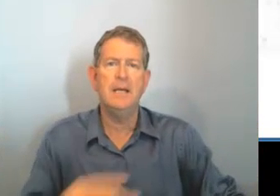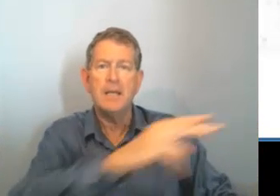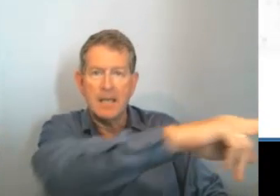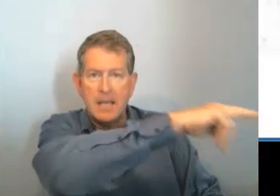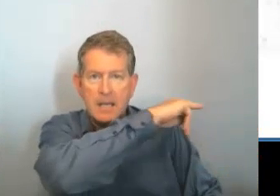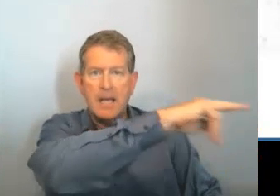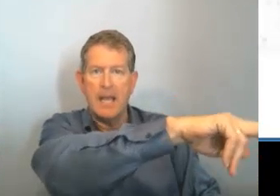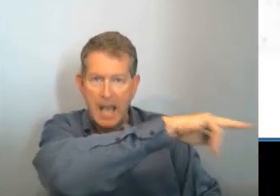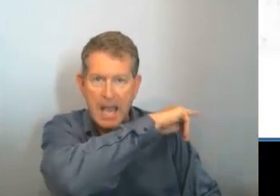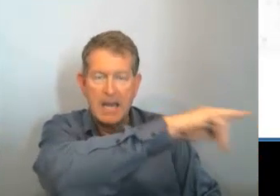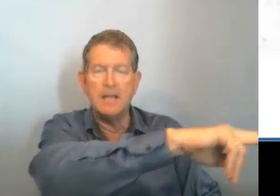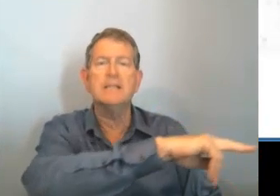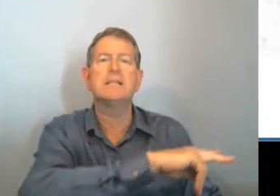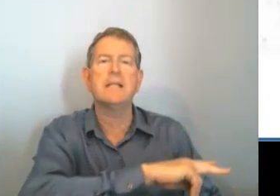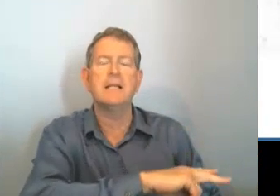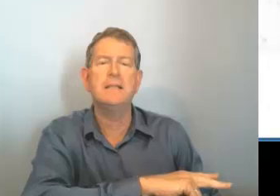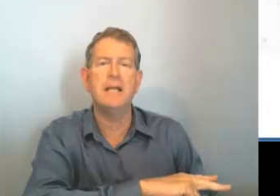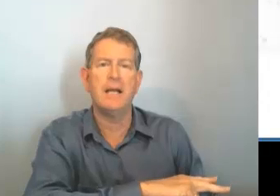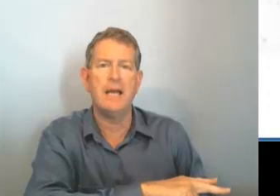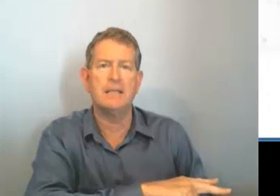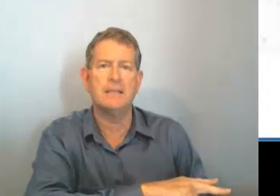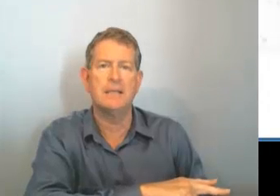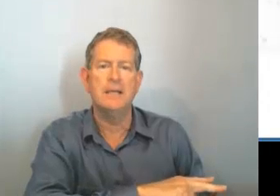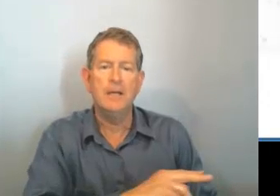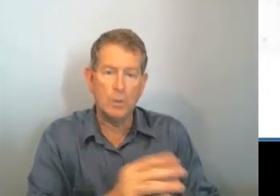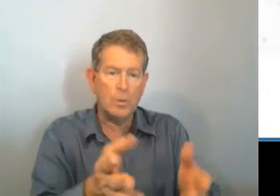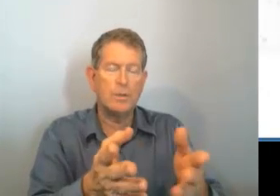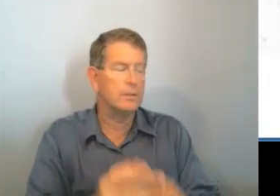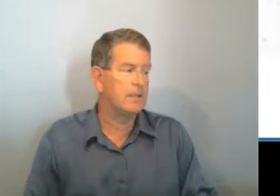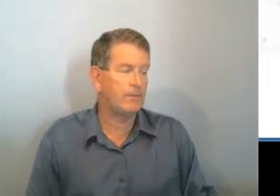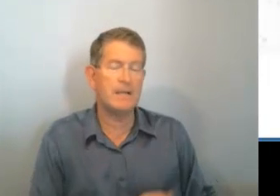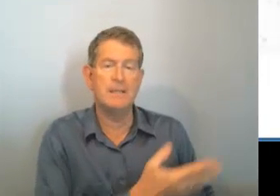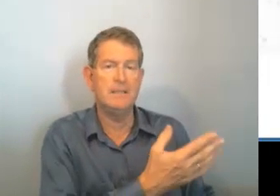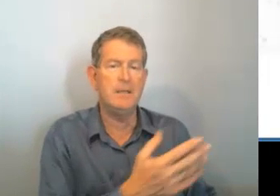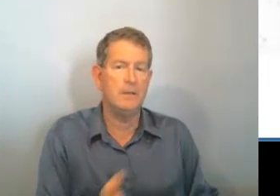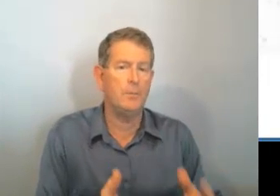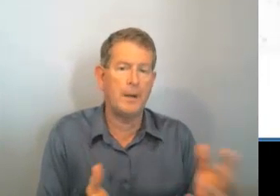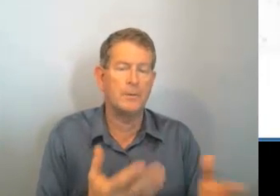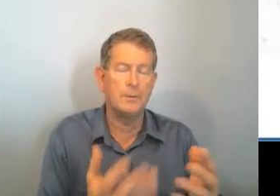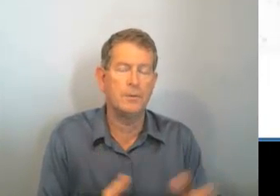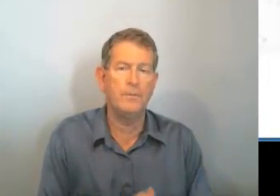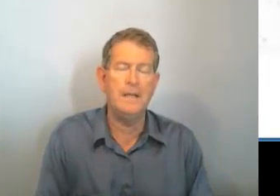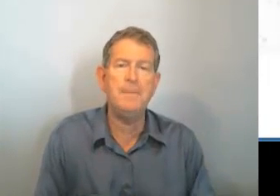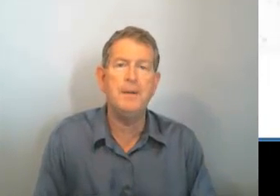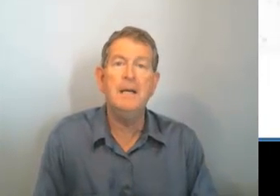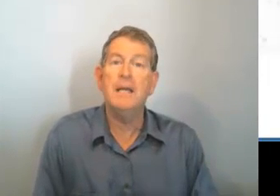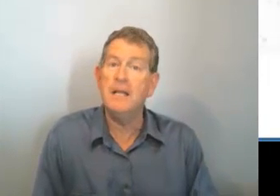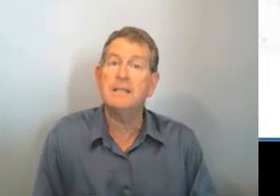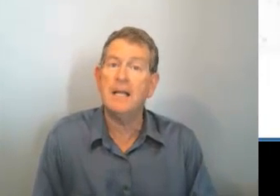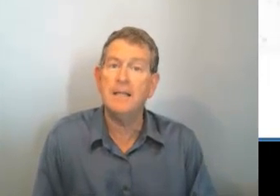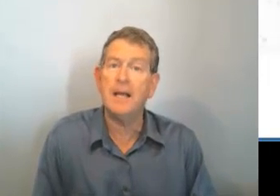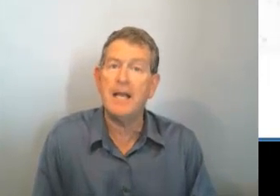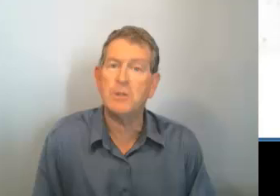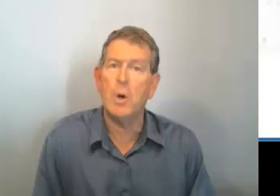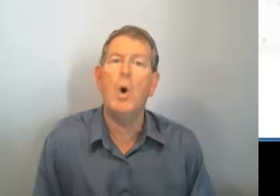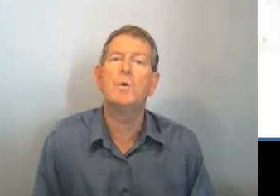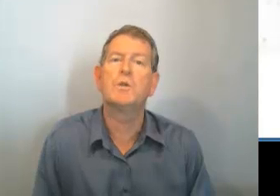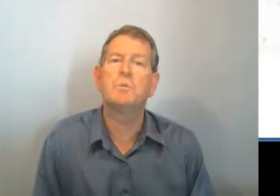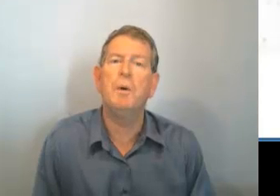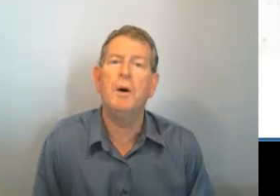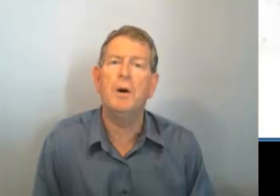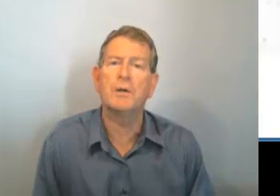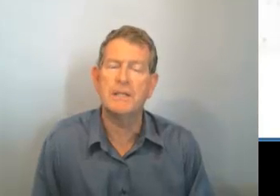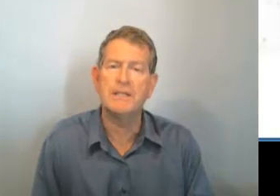intéressez, il et elle s'intéressent. Donc, cette phrase ici, en parlant de Philippe, il s'intéresse